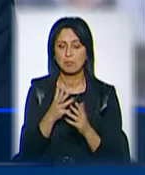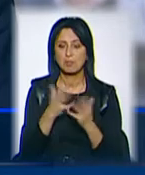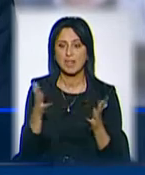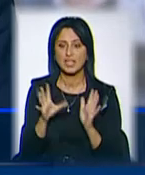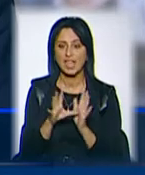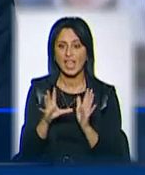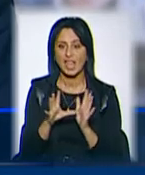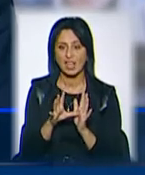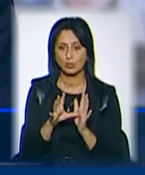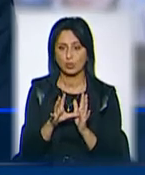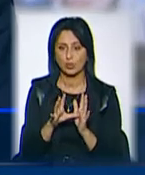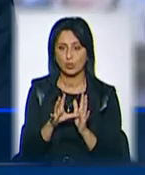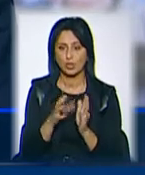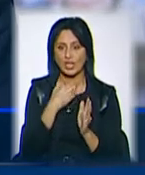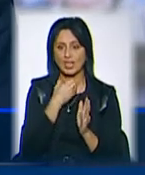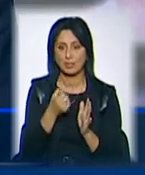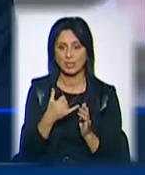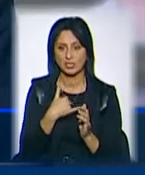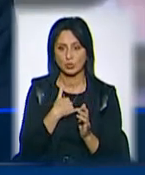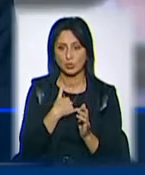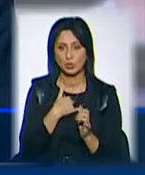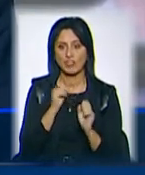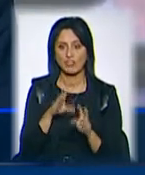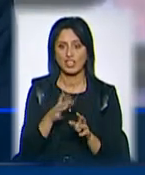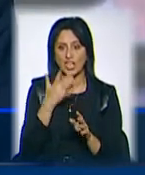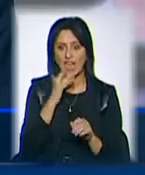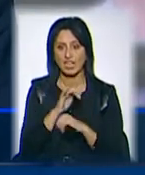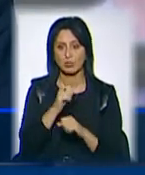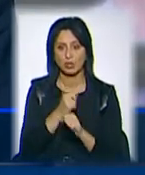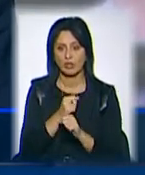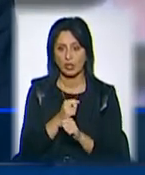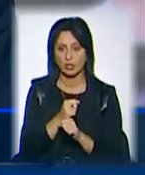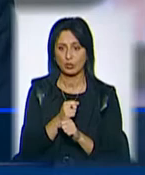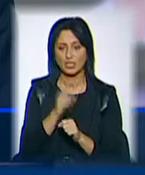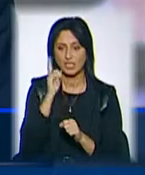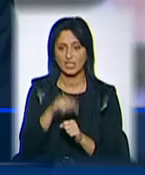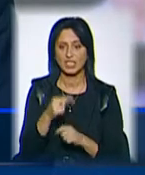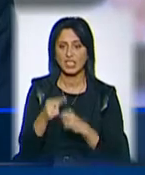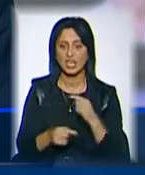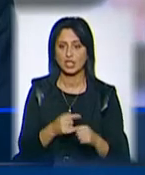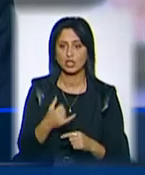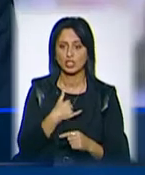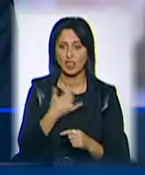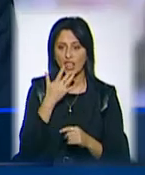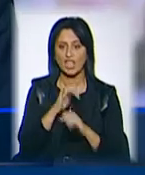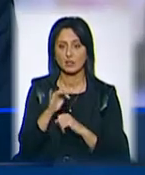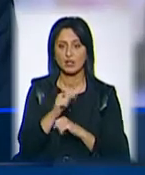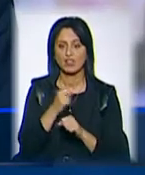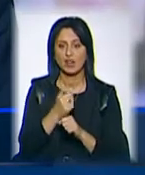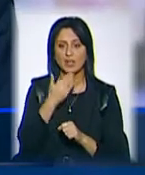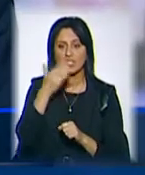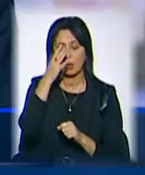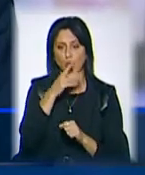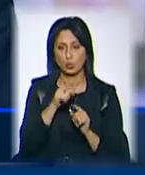მეტი ელექტროენერგიის დეფიციტი გვაქვს ჩვენ, ვიდრე შეგვიძლია ექსპორტი განვახორციელოთ. იცით, რომ ტრადიციულად ჩვენ ექსპორტს ვახორციელებთ